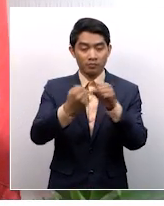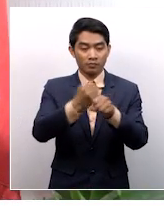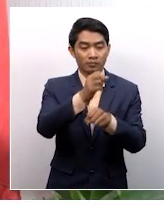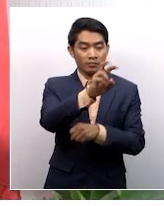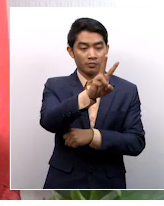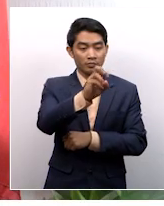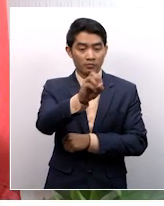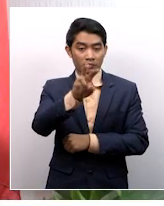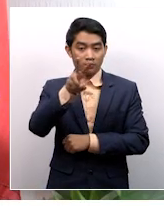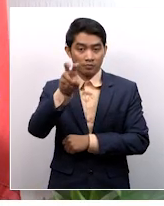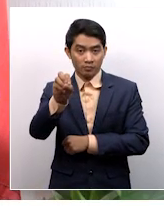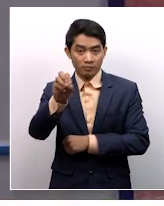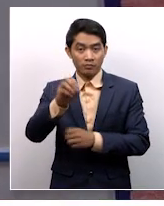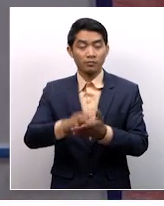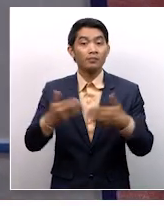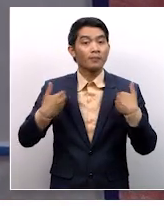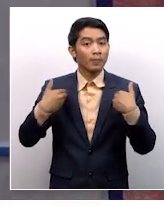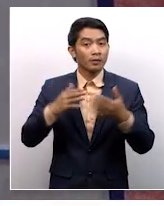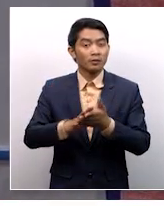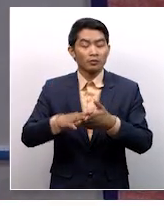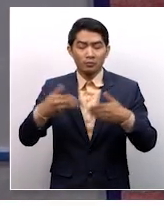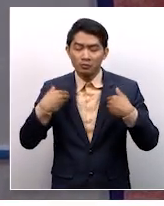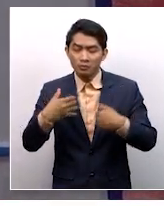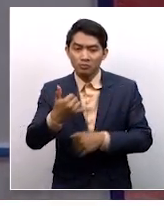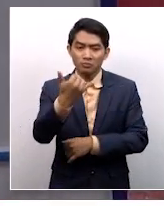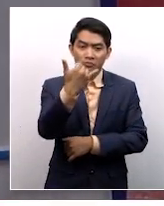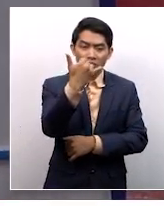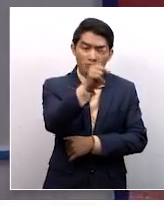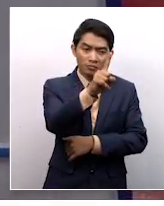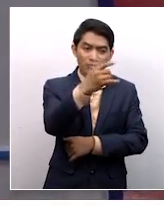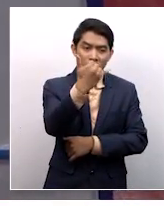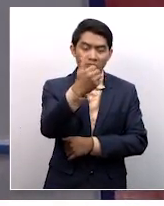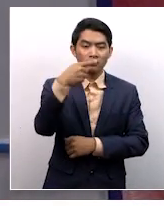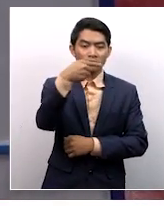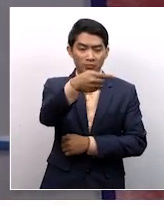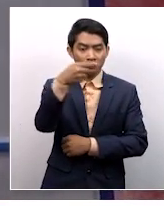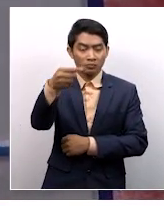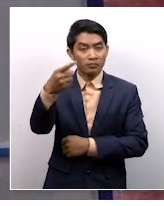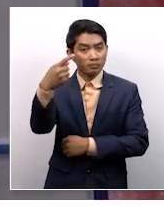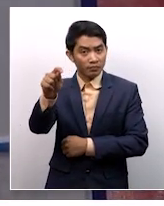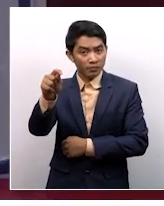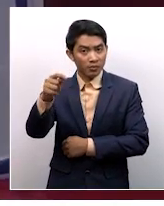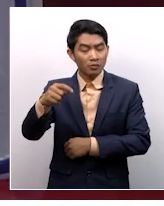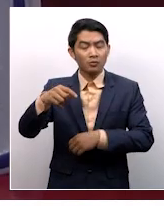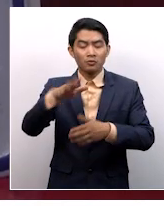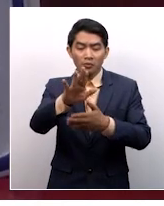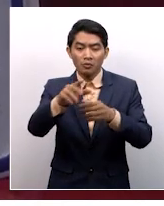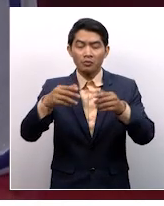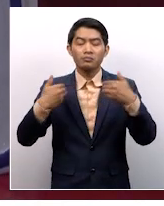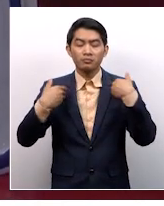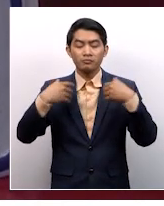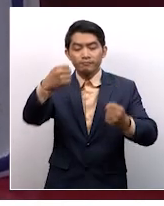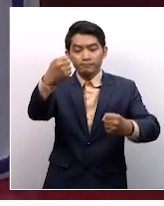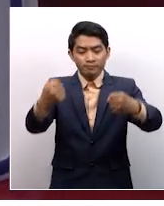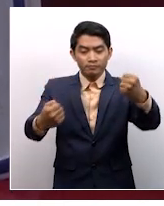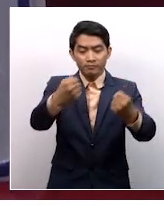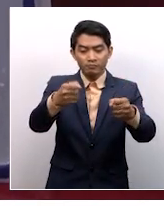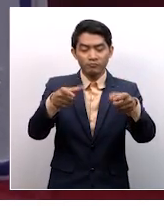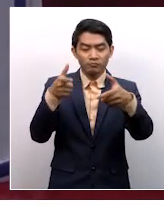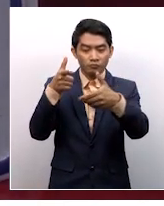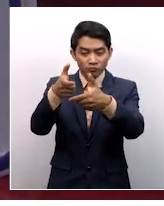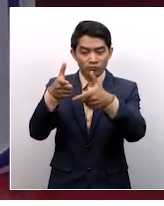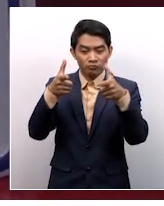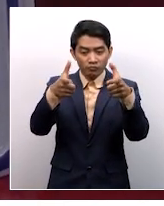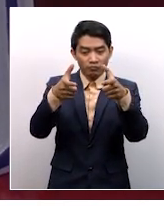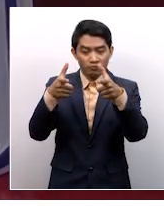ផ្លាកលេខដែលប្រជាពលរដ្ឋទាំងនោះតម្លៃចាប់ពី6លានរៀលឡើងទៅផ្លាកលេខនេះត្រូវបានចាប់លើរថយន្តរួចហើយលោកស្រីកុ